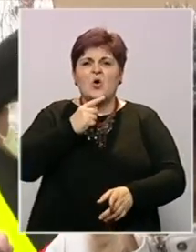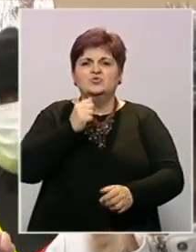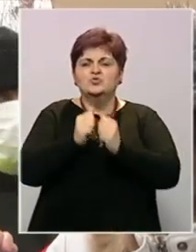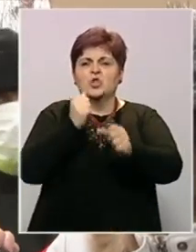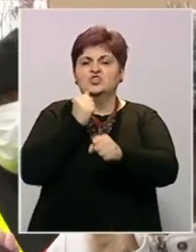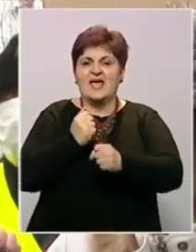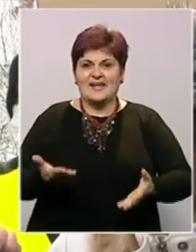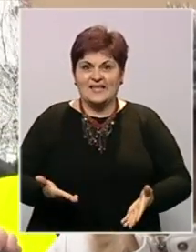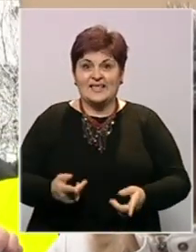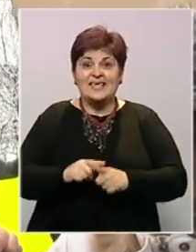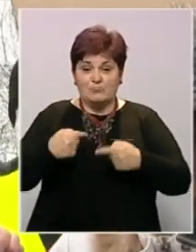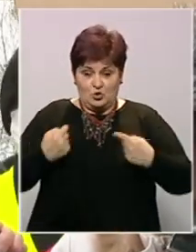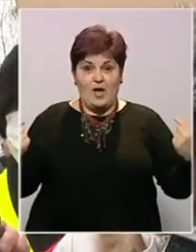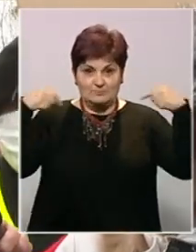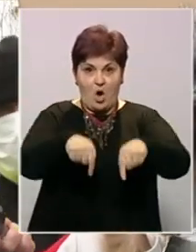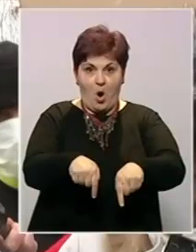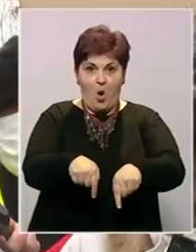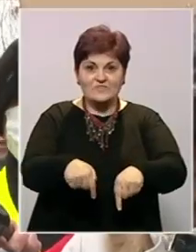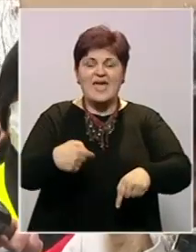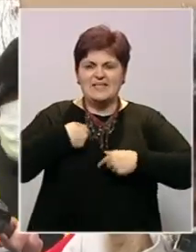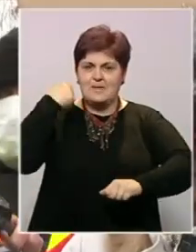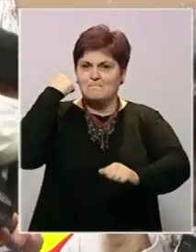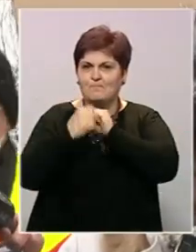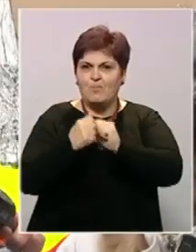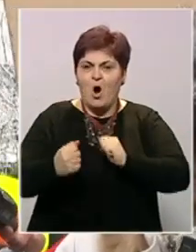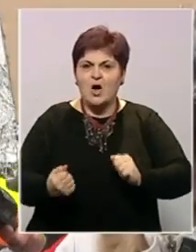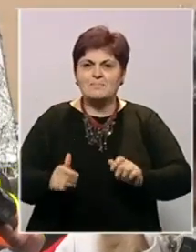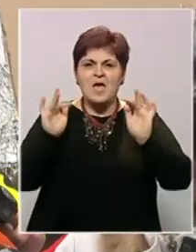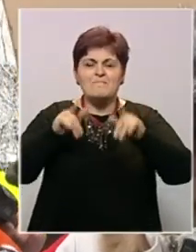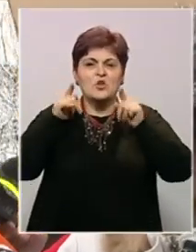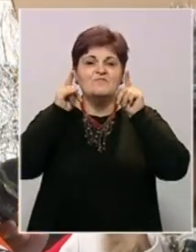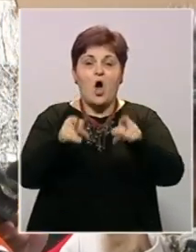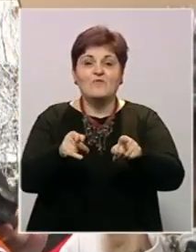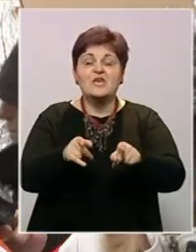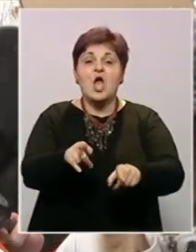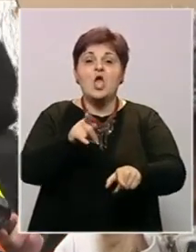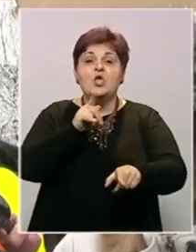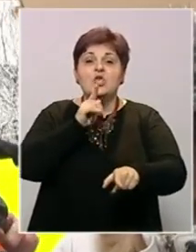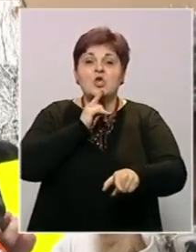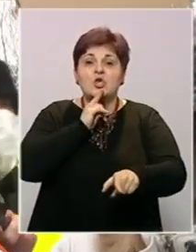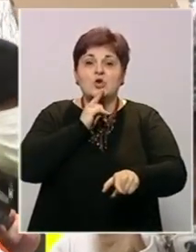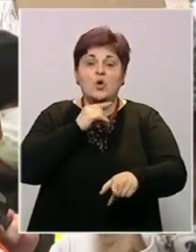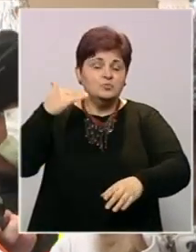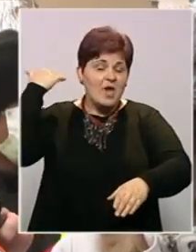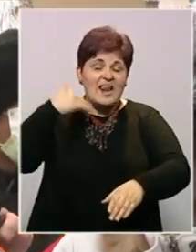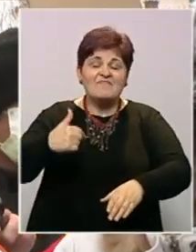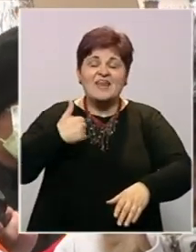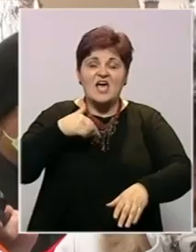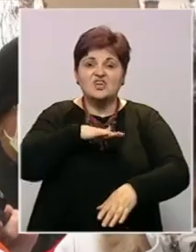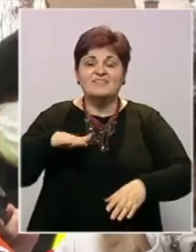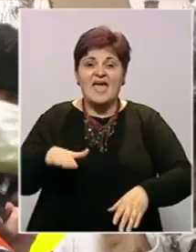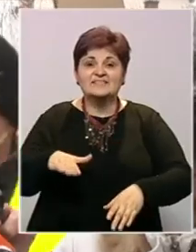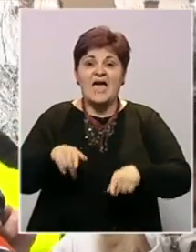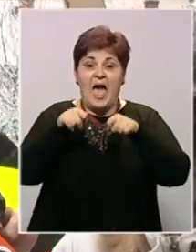činili? Zato smo danas ovdje, da se borimo upravo protiv ovih koji su nam osekli glave naše djece,